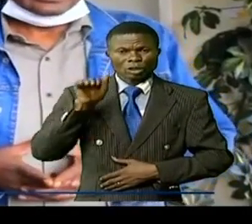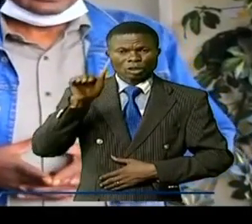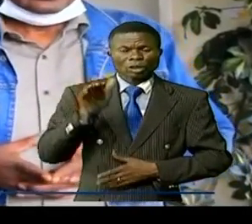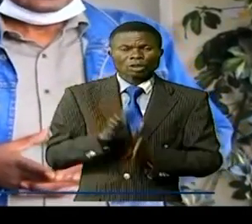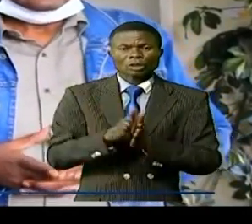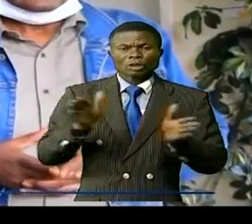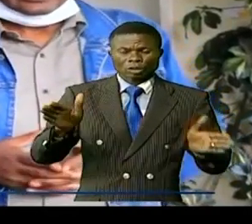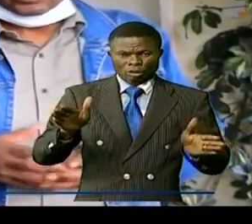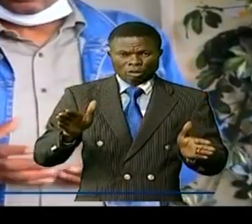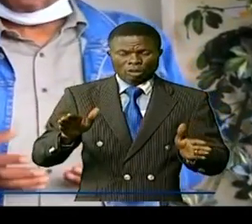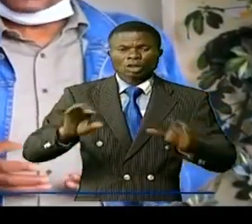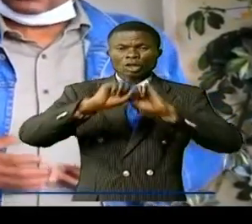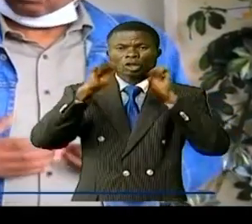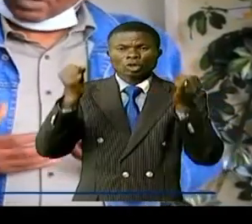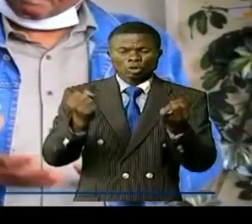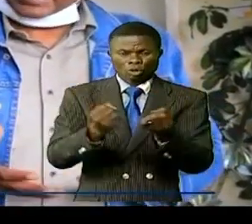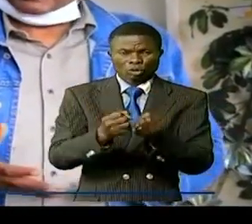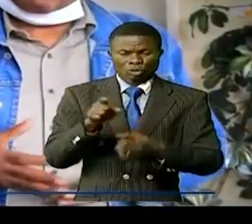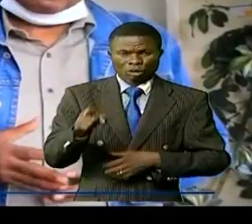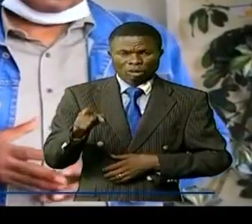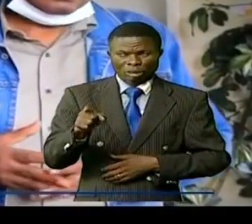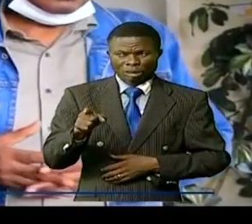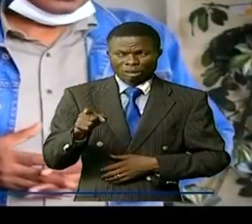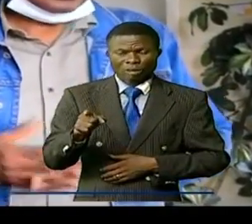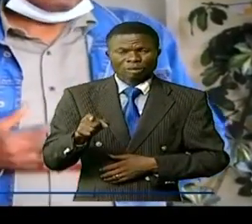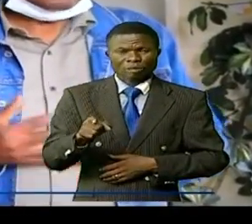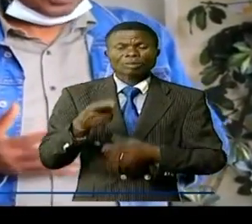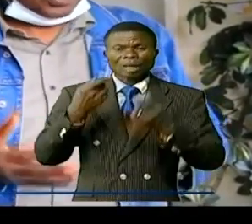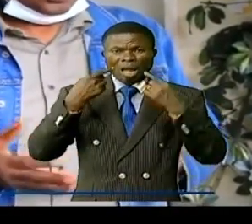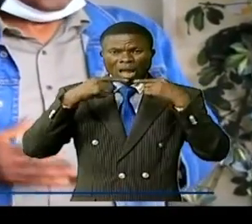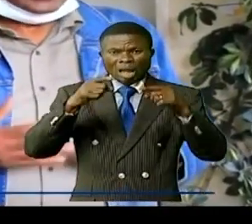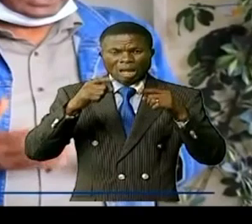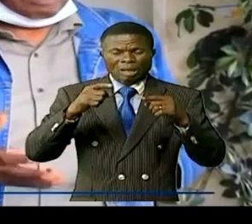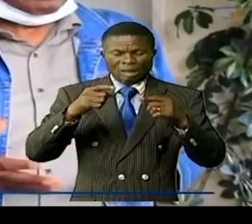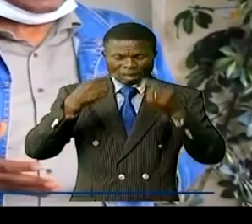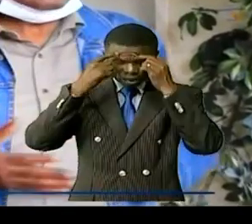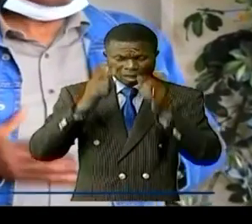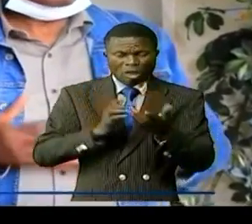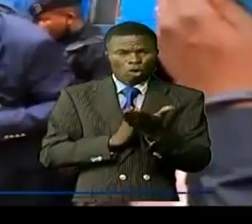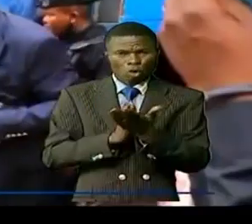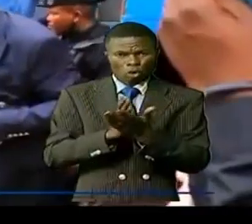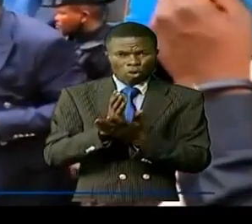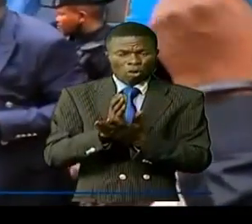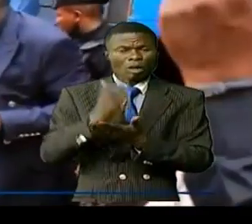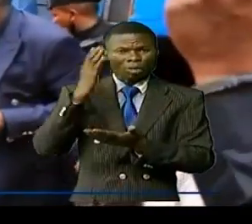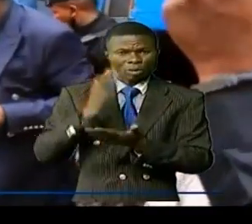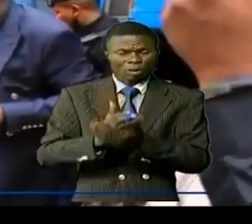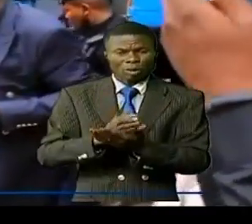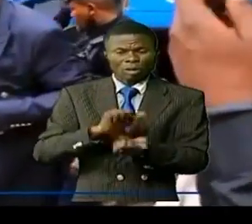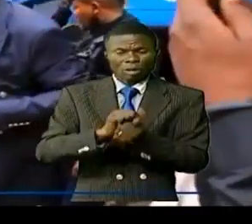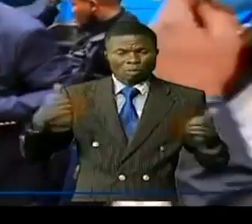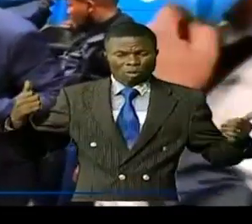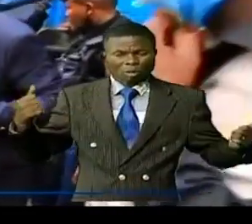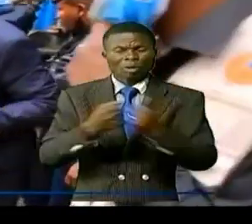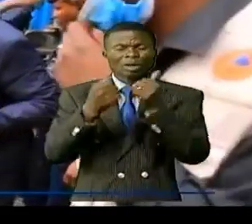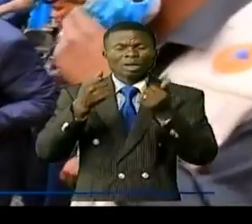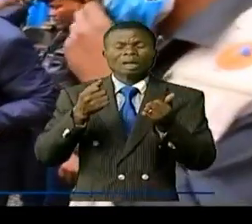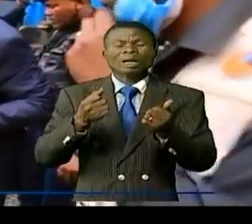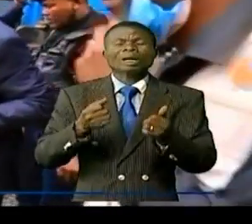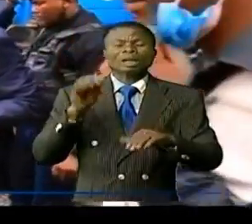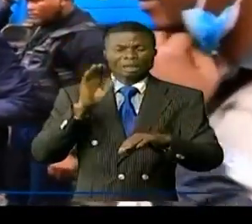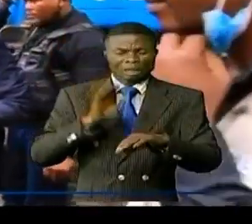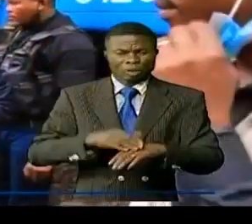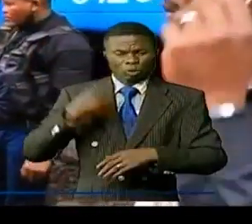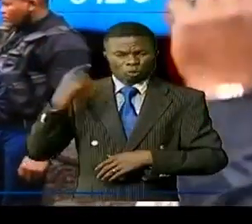général de la SNCC, Fabien Moutombe, a quant à lui annoncé de nouvelles mesures drastiques pour arrêter ces incidents malheureux qui sont